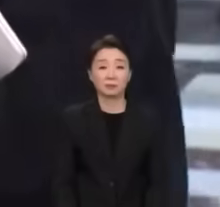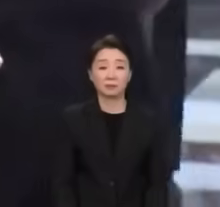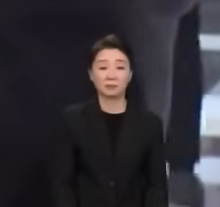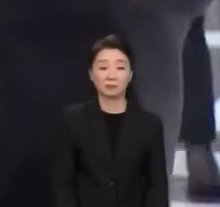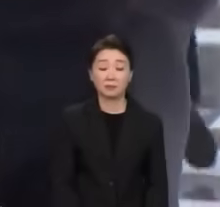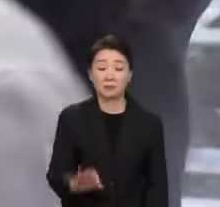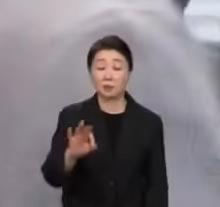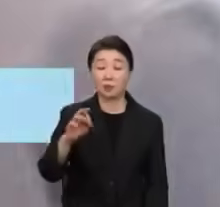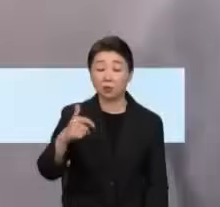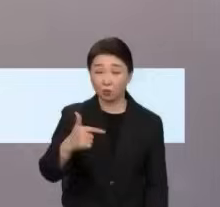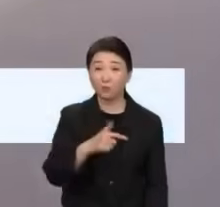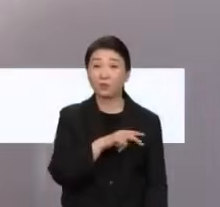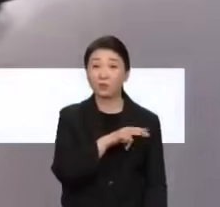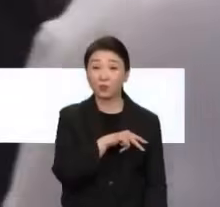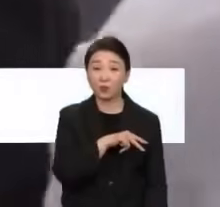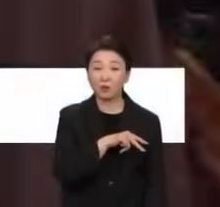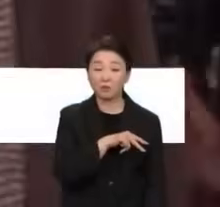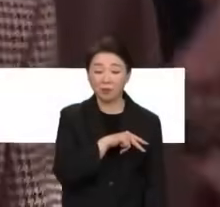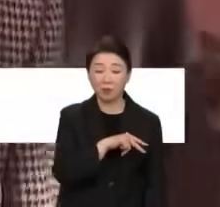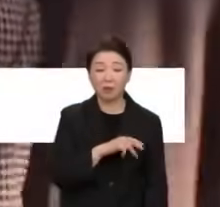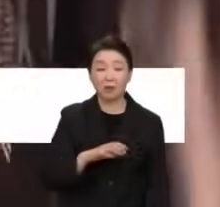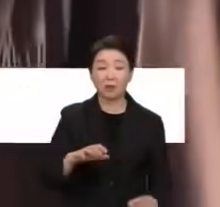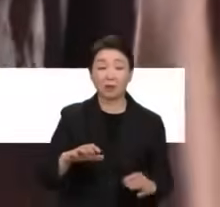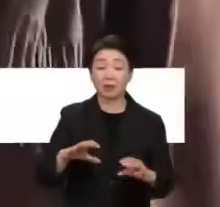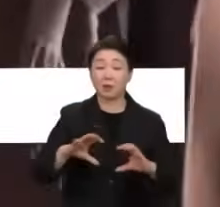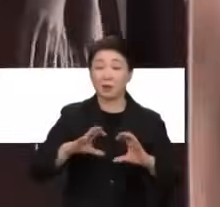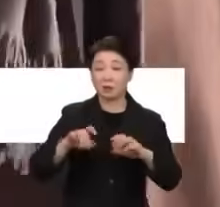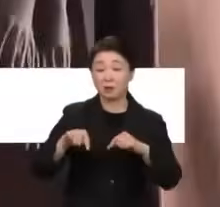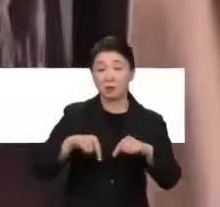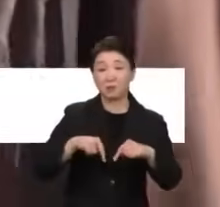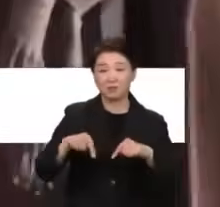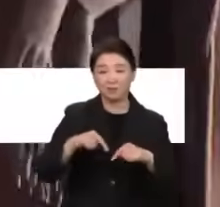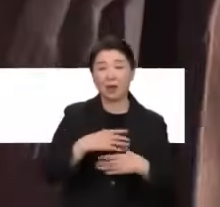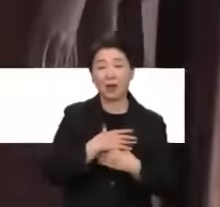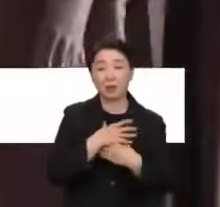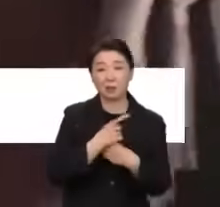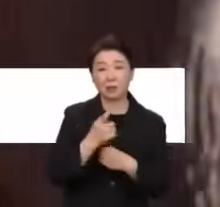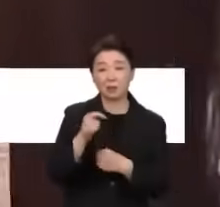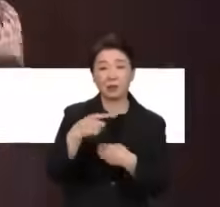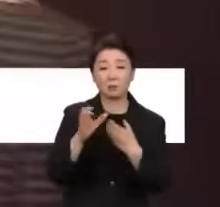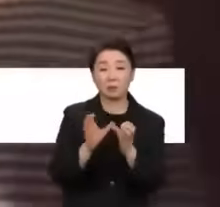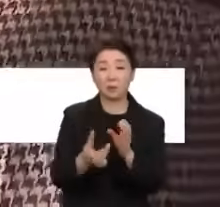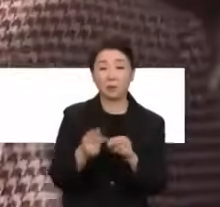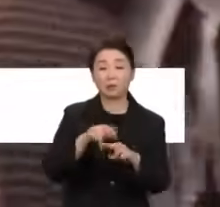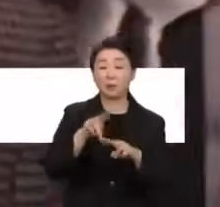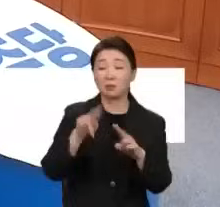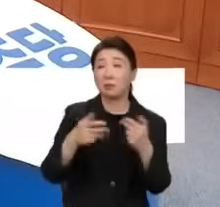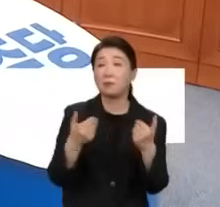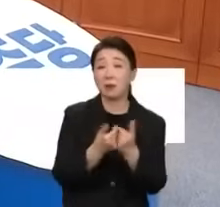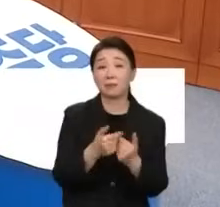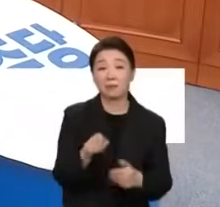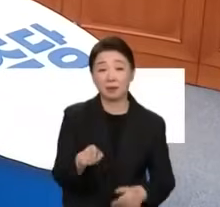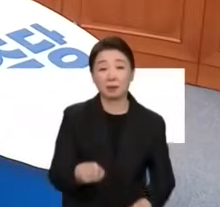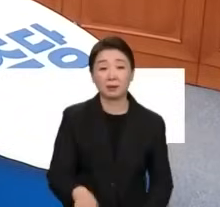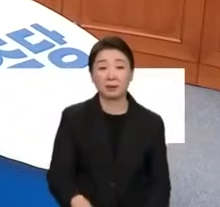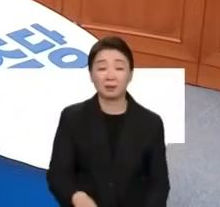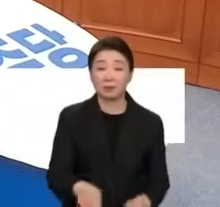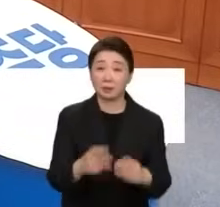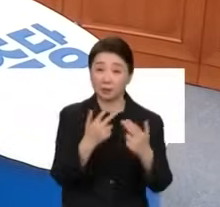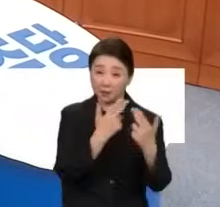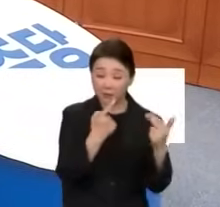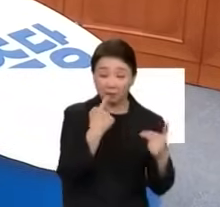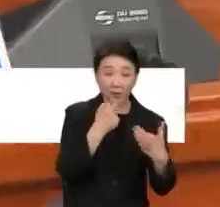윤상현 국민의힘 의원은 정부 안정화 TF의 조기 퇴진 로드맵에 반대 입장을 분명히 했습니다. 이재명